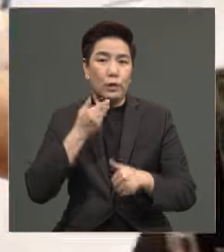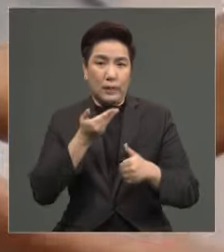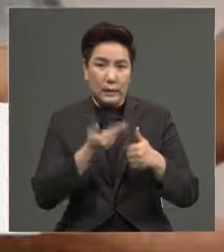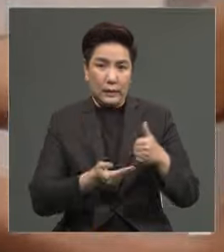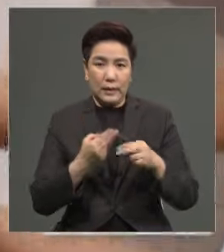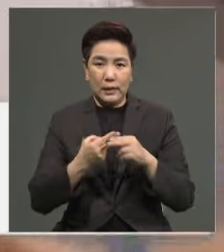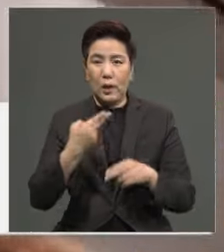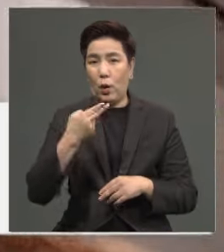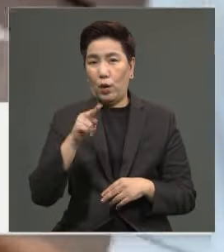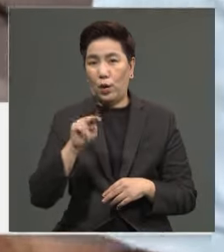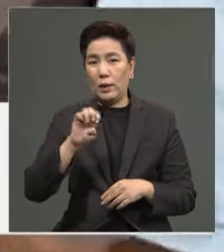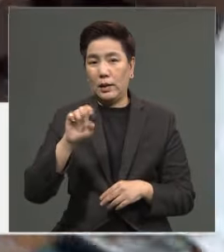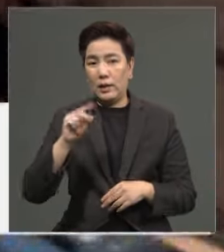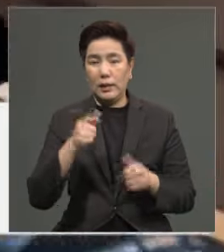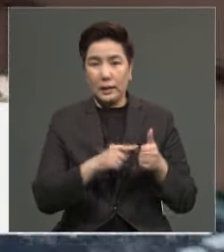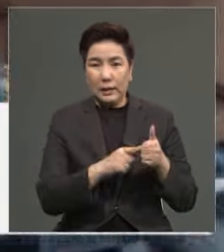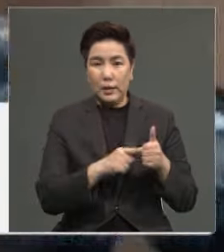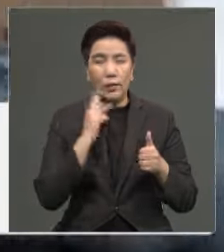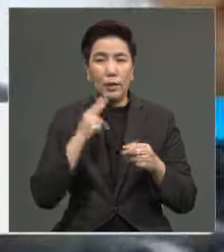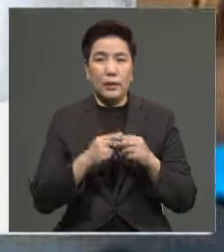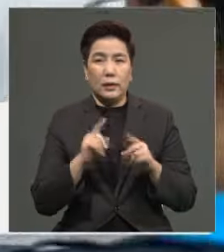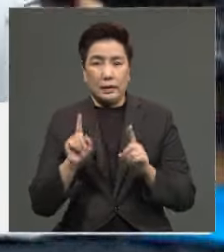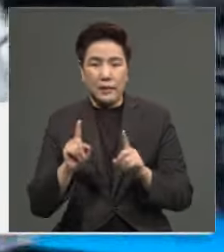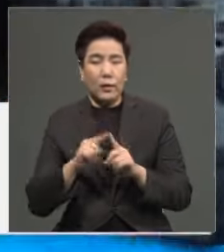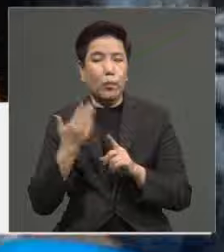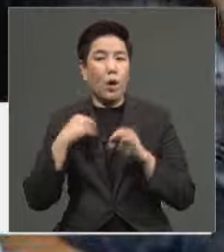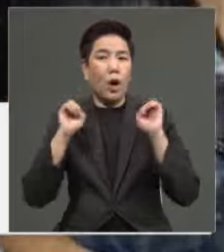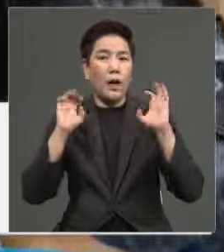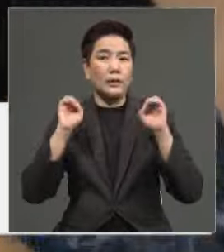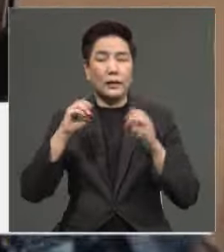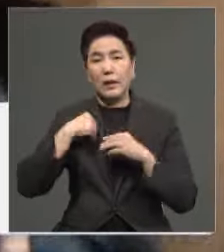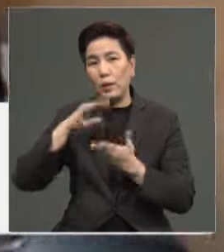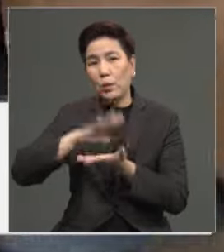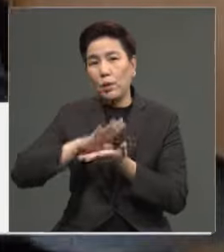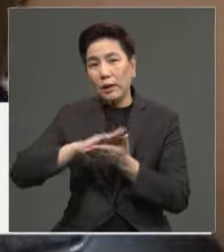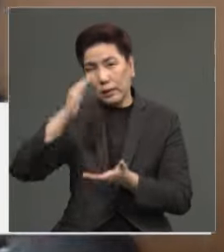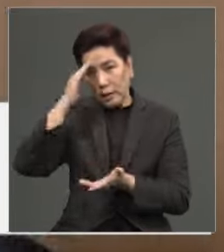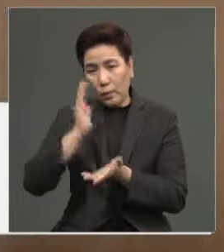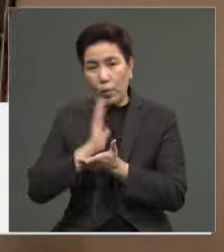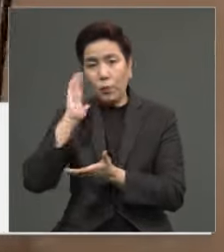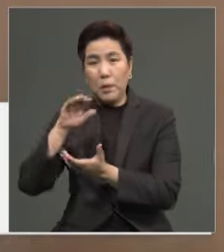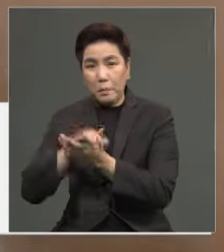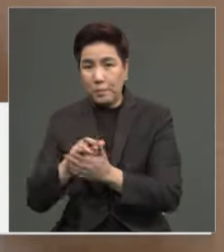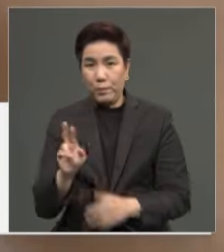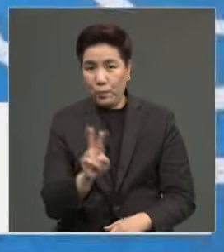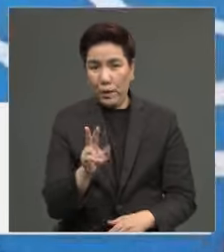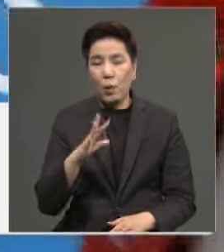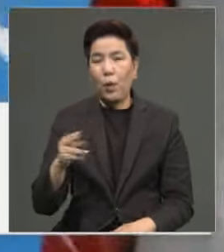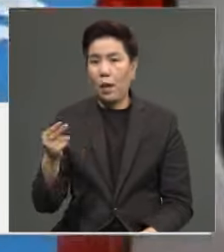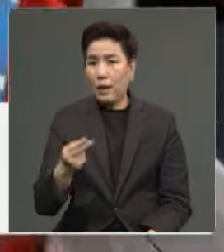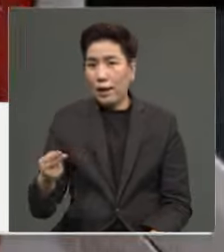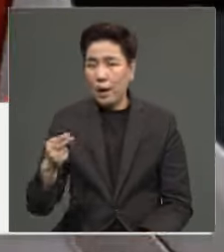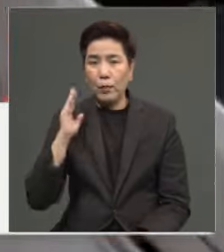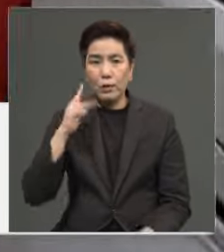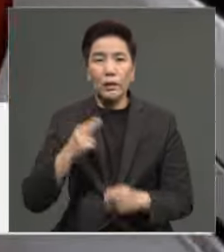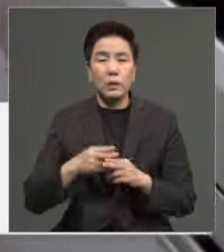หรือว่าคุณหนิงนะครับแล้วก็นายพีมพจน์นะฮะอดีตอาจารย์โรงเรียนนายร้อยตำรวจซึ่งเป็นสามีของหนิงแล้วก็หลานของหนิงชื่อว่า